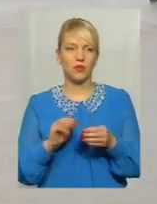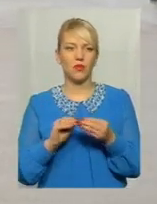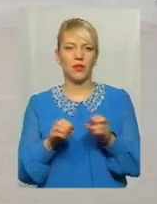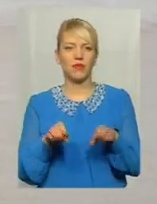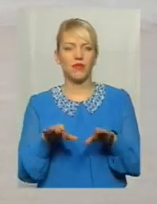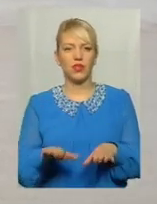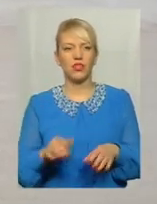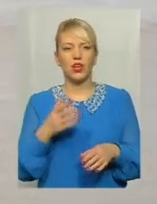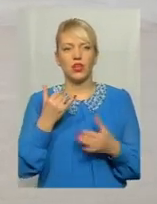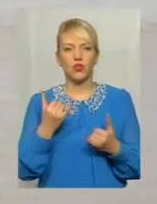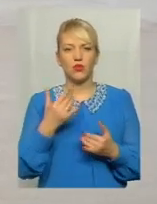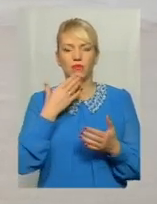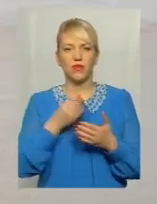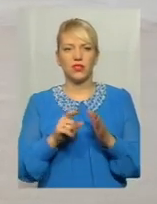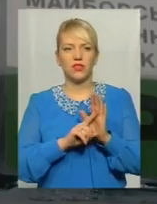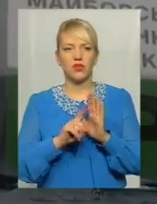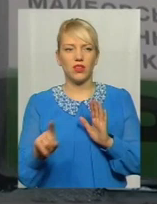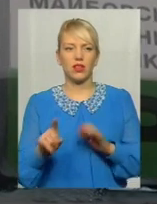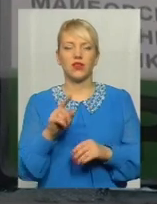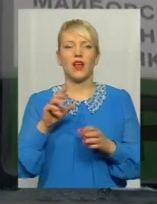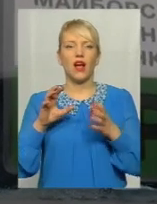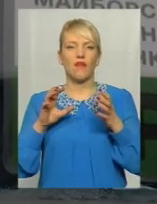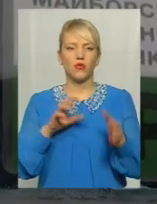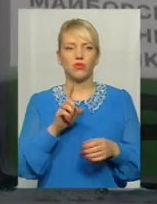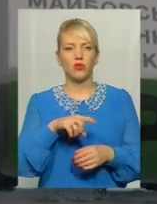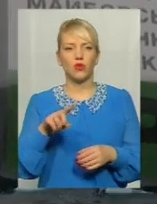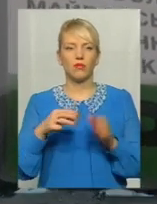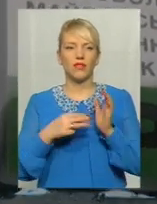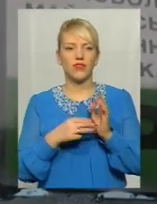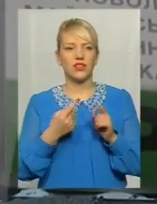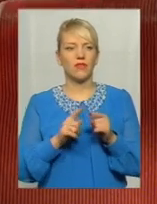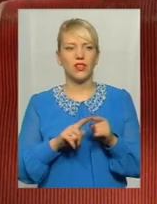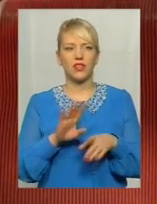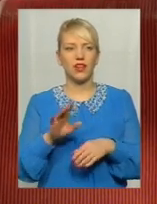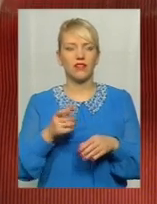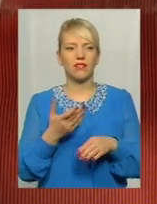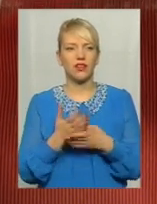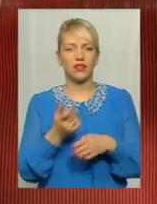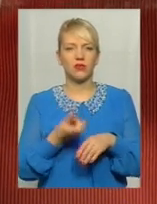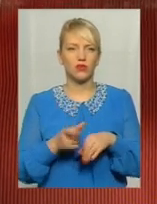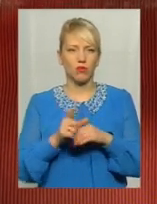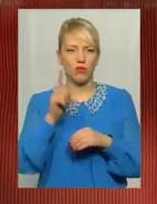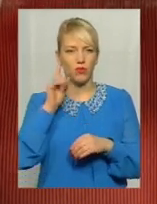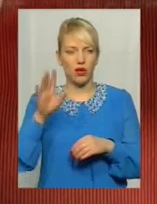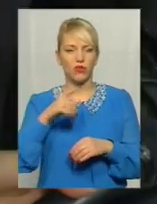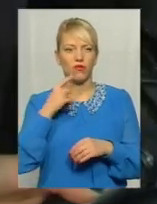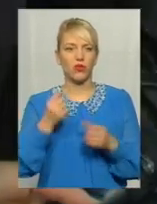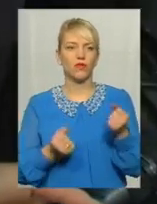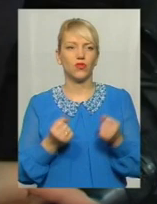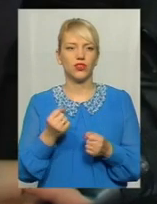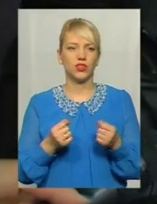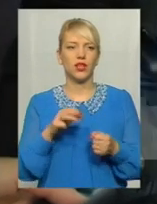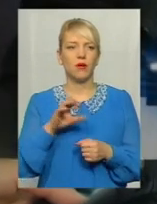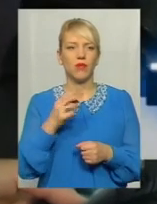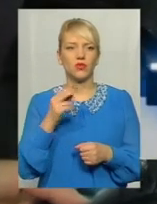Сьогодні у перший свій рейс вийшов і автобус номер 8. Поки що цей маршрут не надто популярний, каже водій Валерій Яцуник.